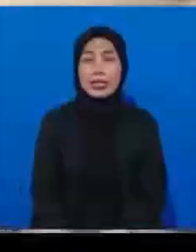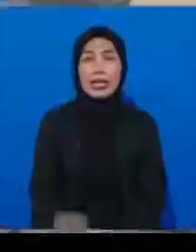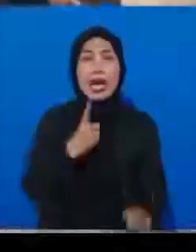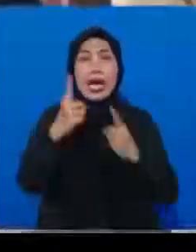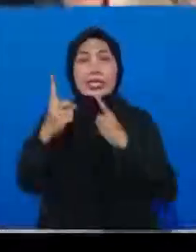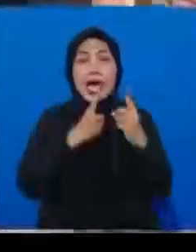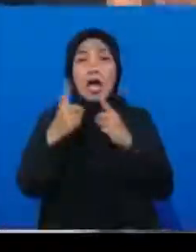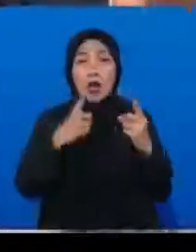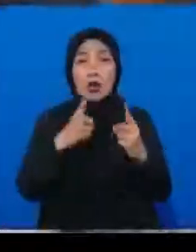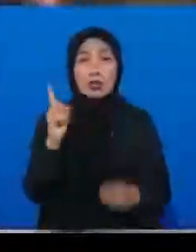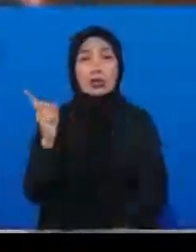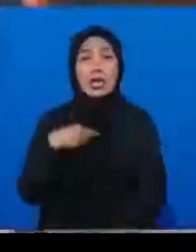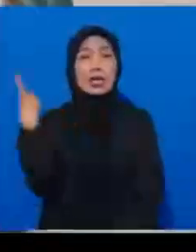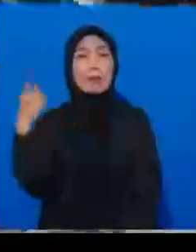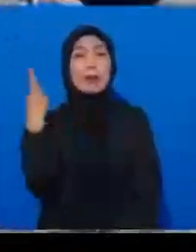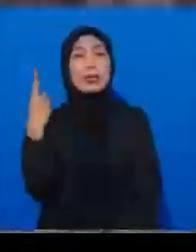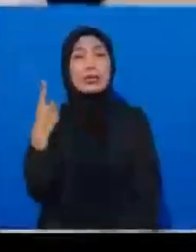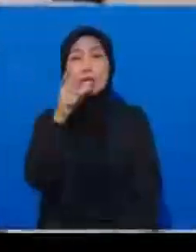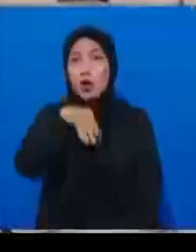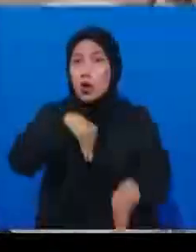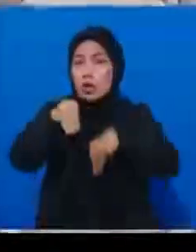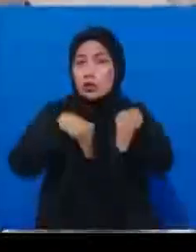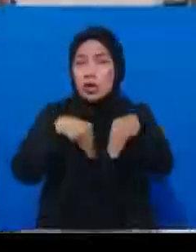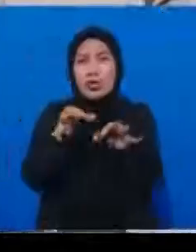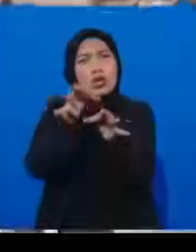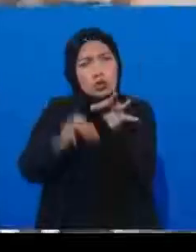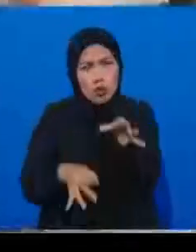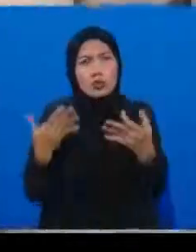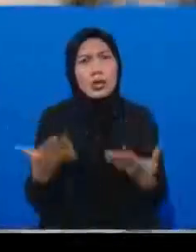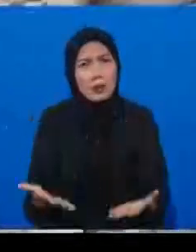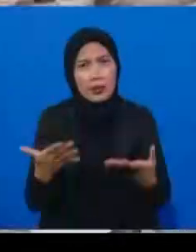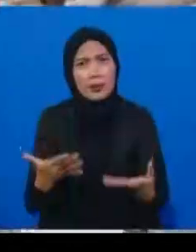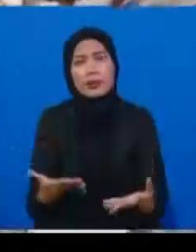para PKL untuk mencari jalan keluar.